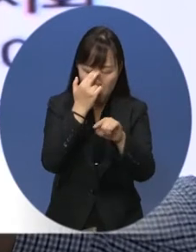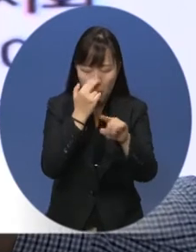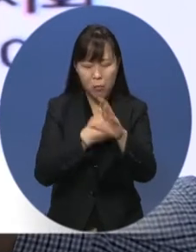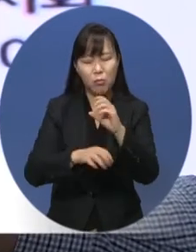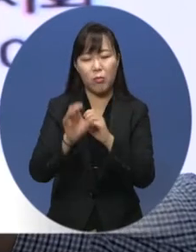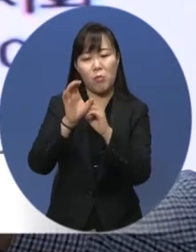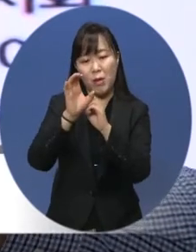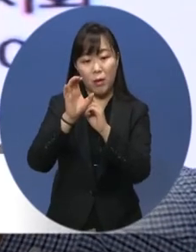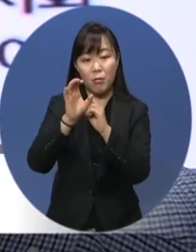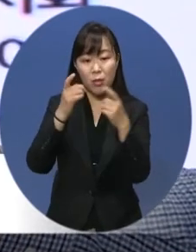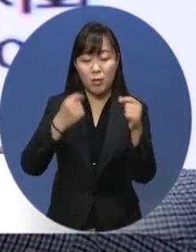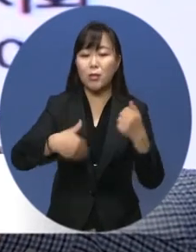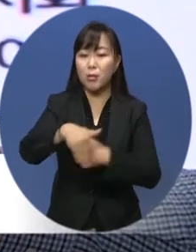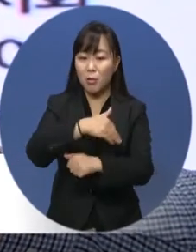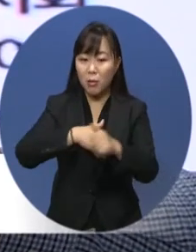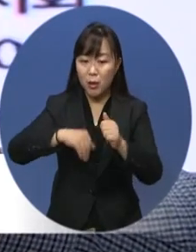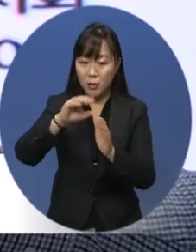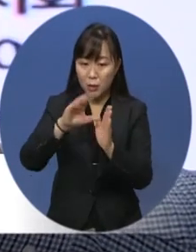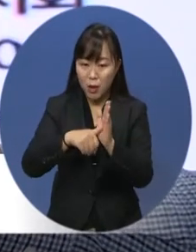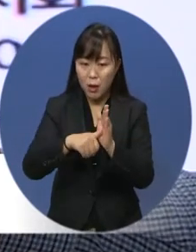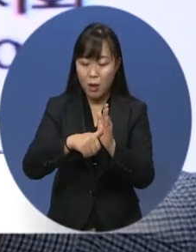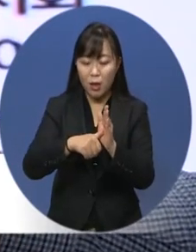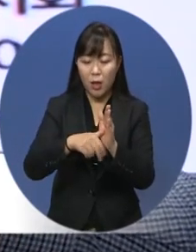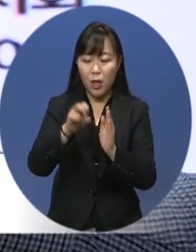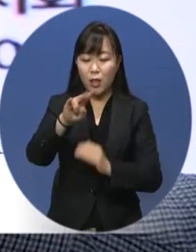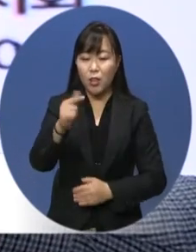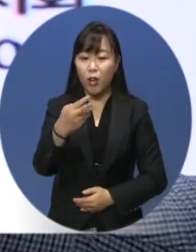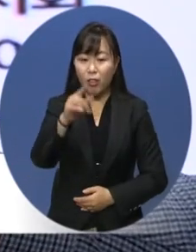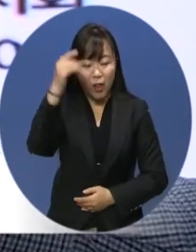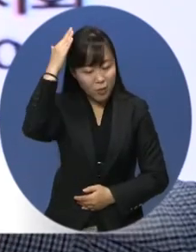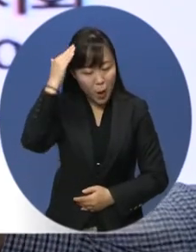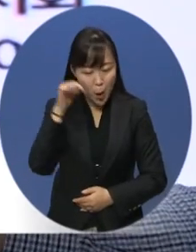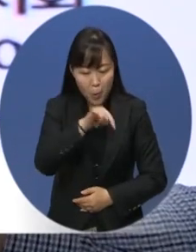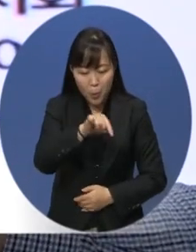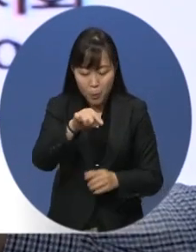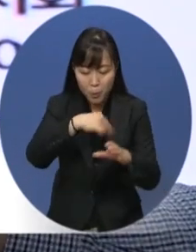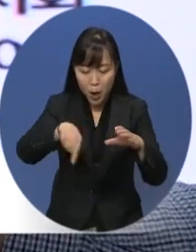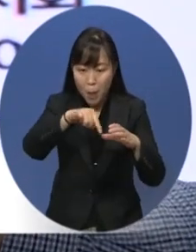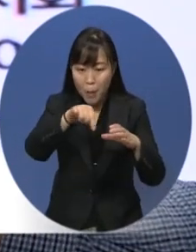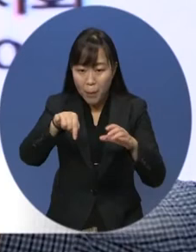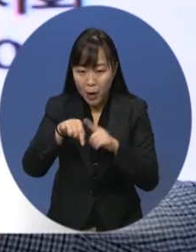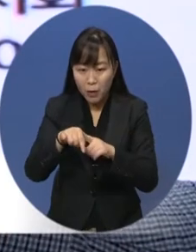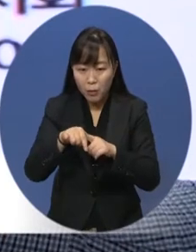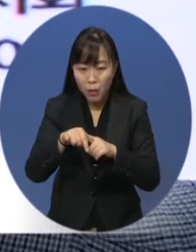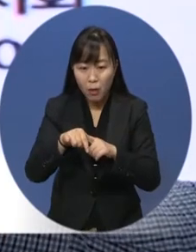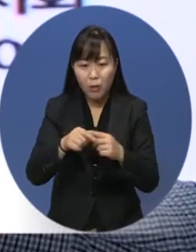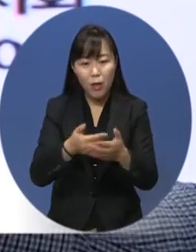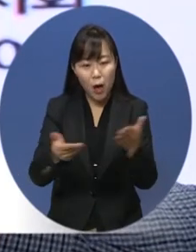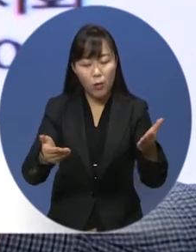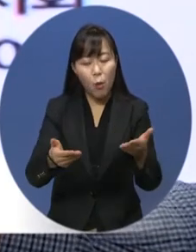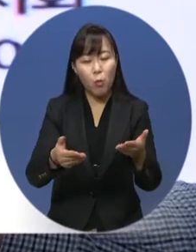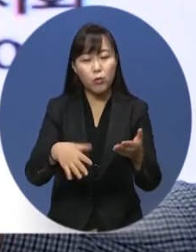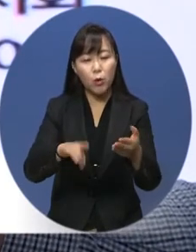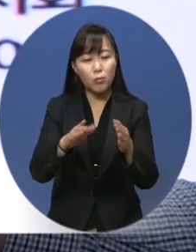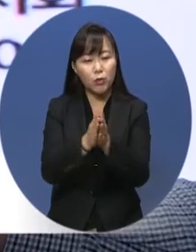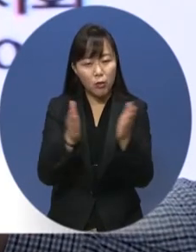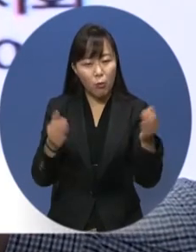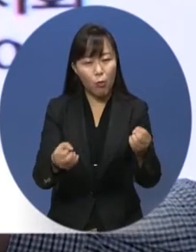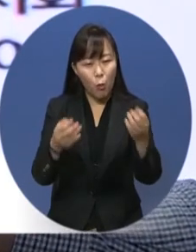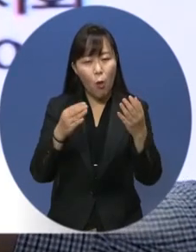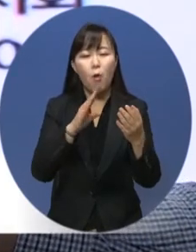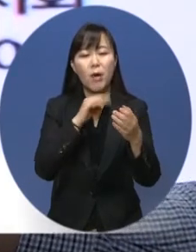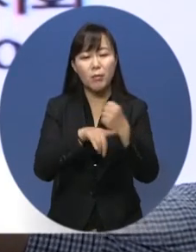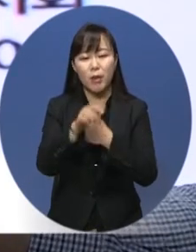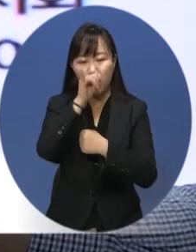있습니다. 이러한 상황에서 연탄 나눔 발대식 가진 것은 아주 커다란 의미가 있다고 생각하고, 예, 존경과